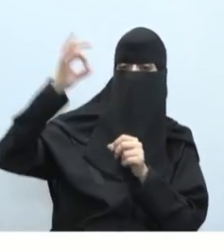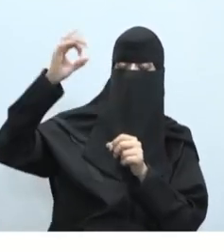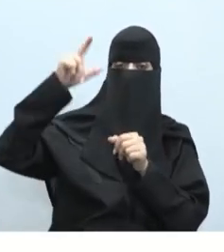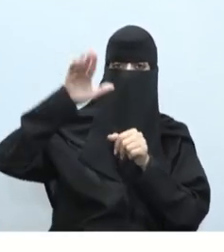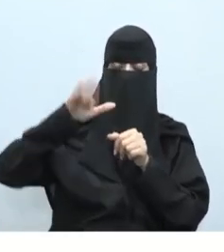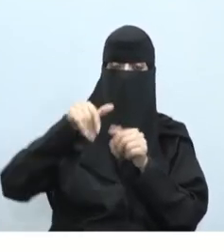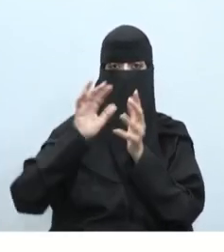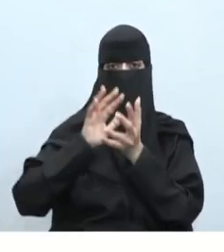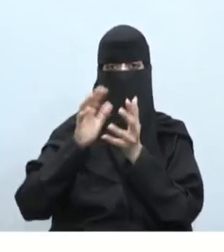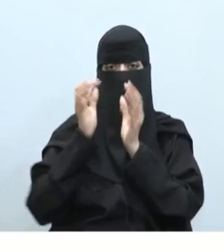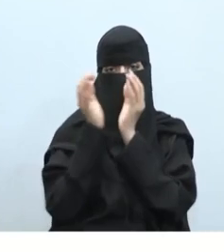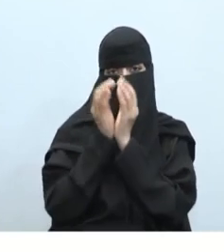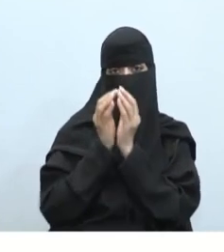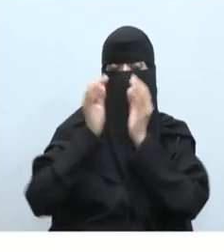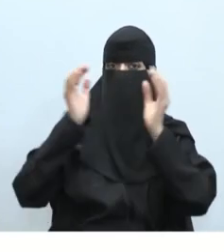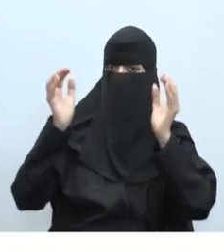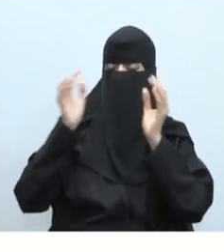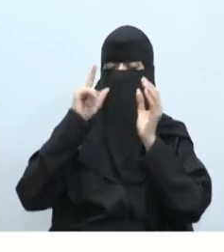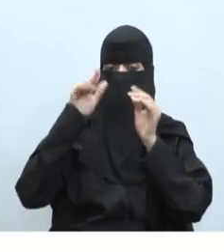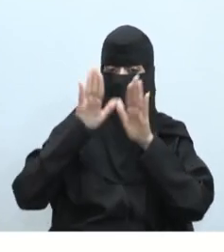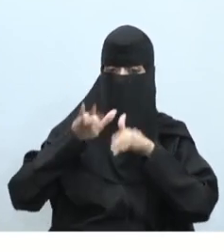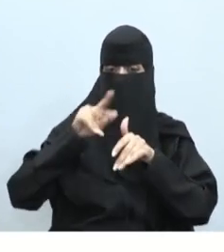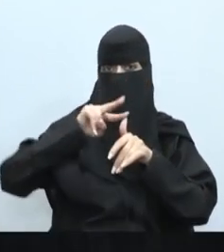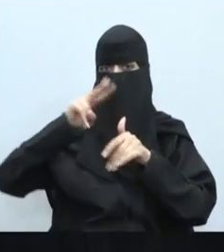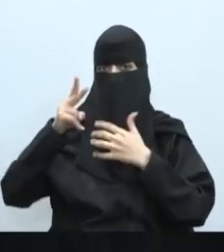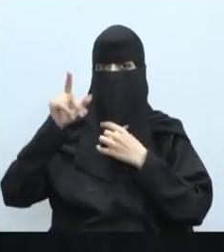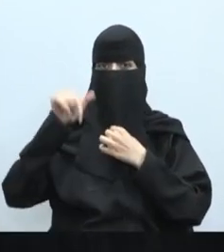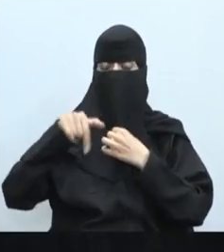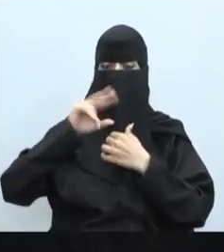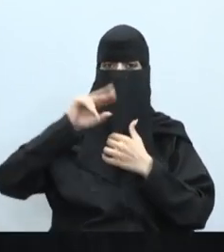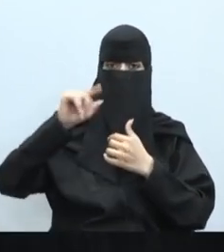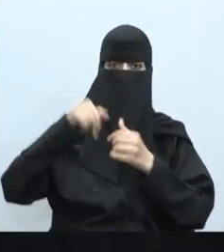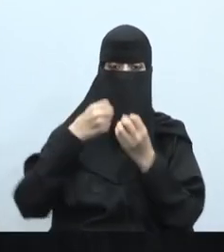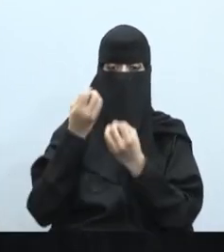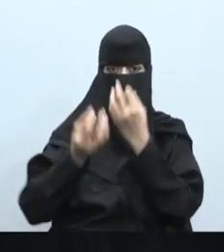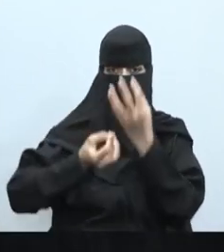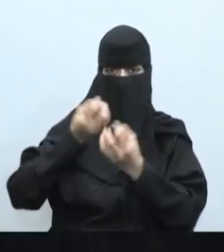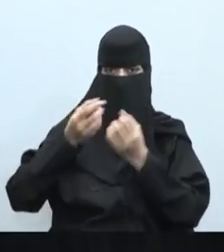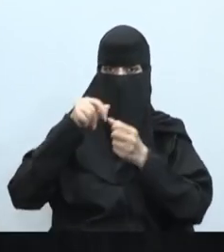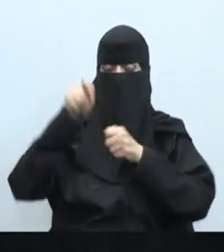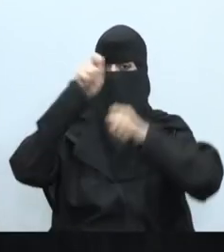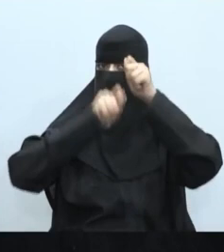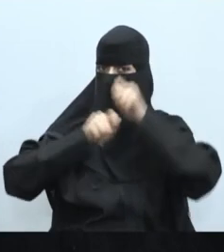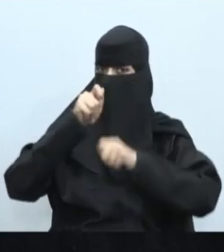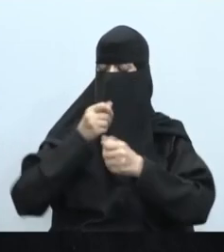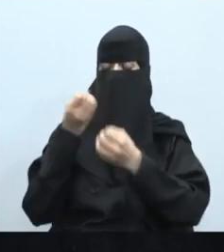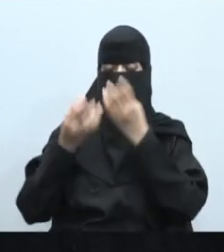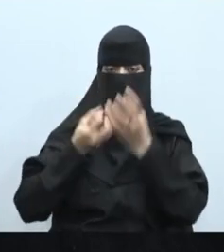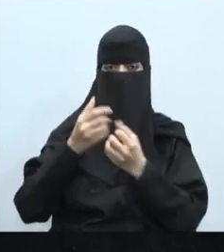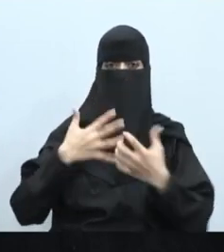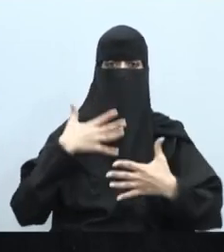وفي حجمها من نجم الى اخر تبعا للاحتراق وعمليه الاحتراق